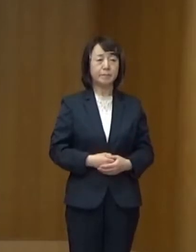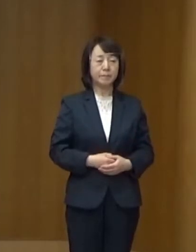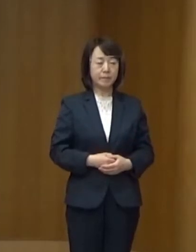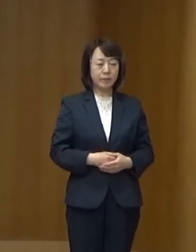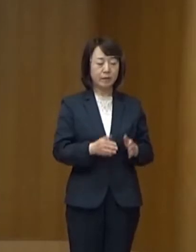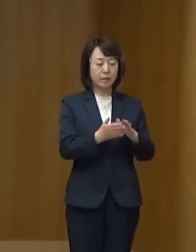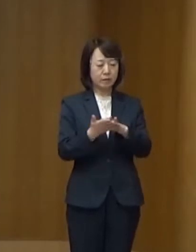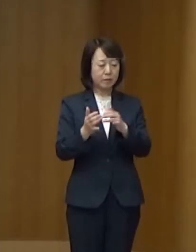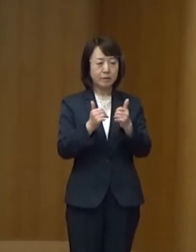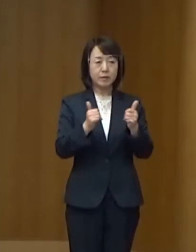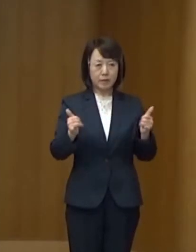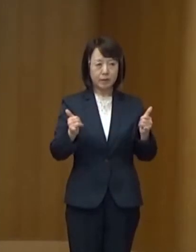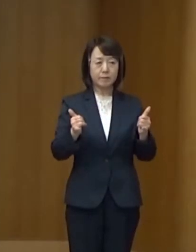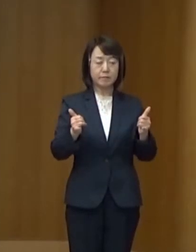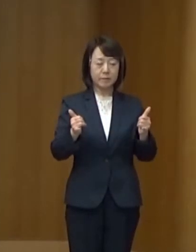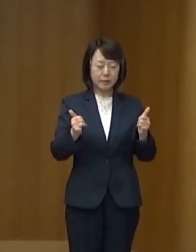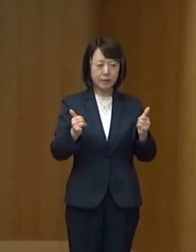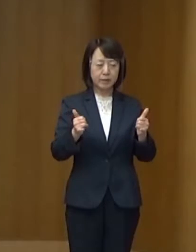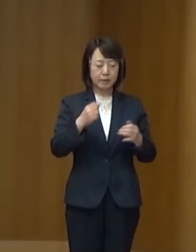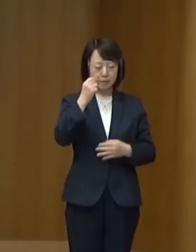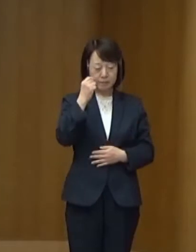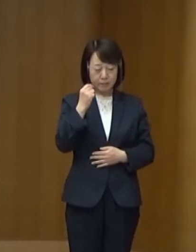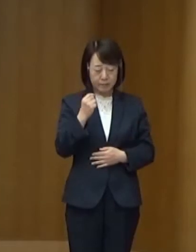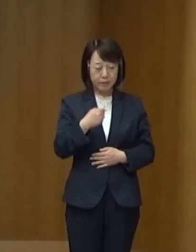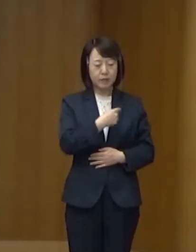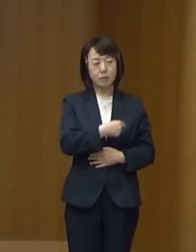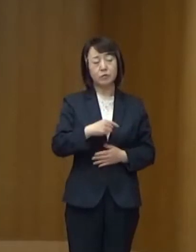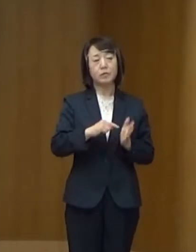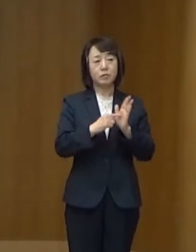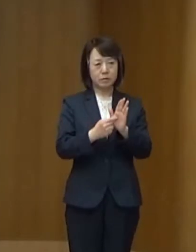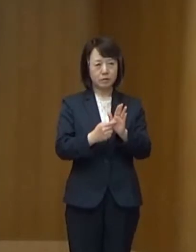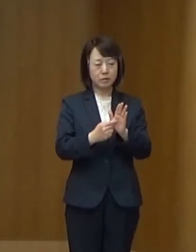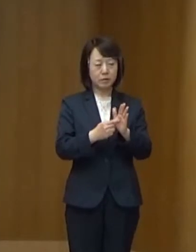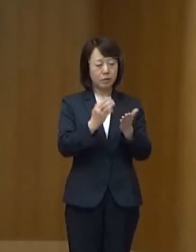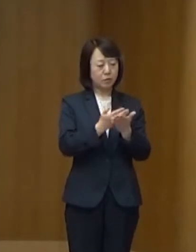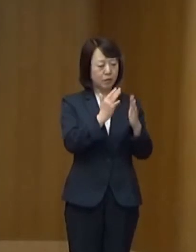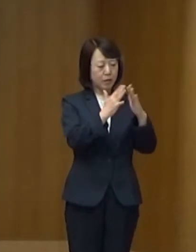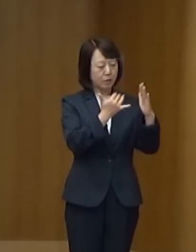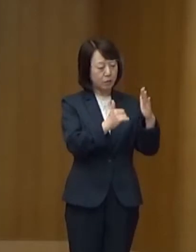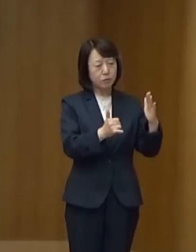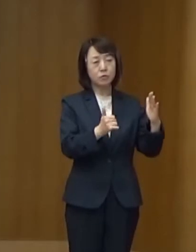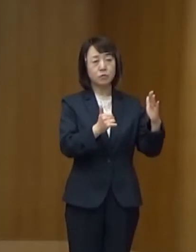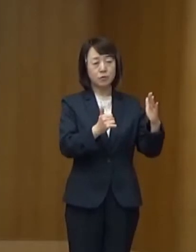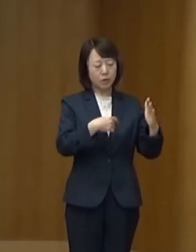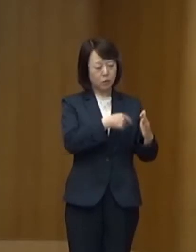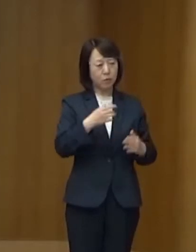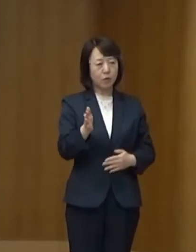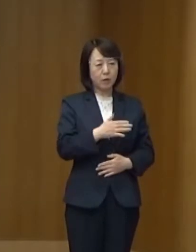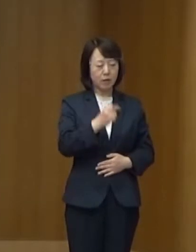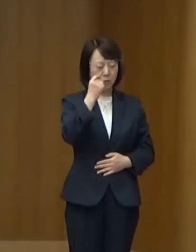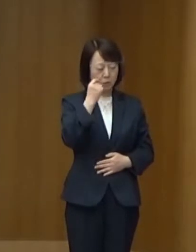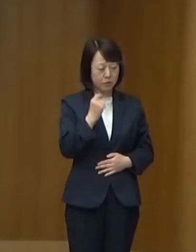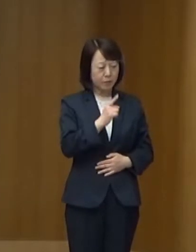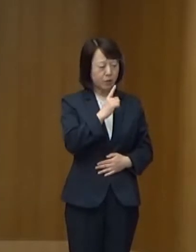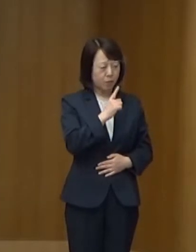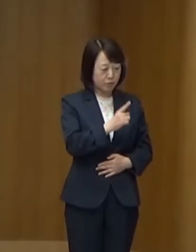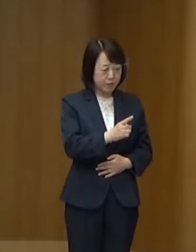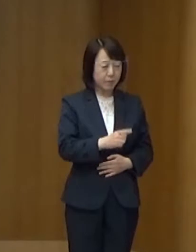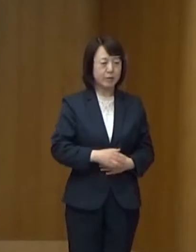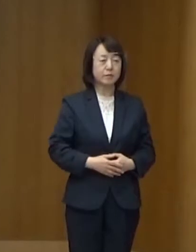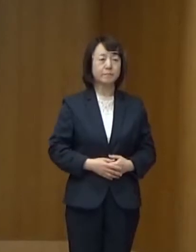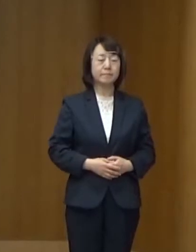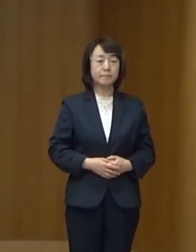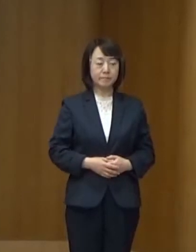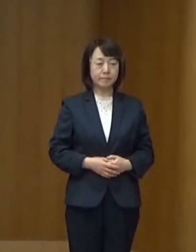お亡くなりになられました方々に哀悼の意を表しますとともに、ご遺族の方々に心からお悔やみを申し上げます